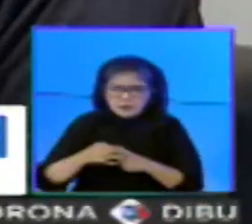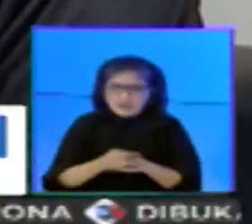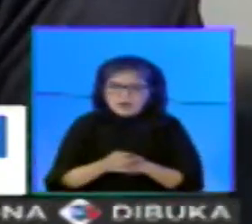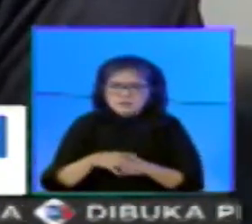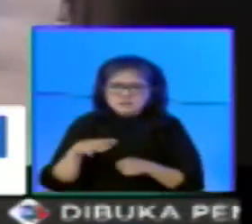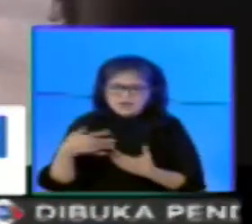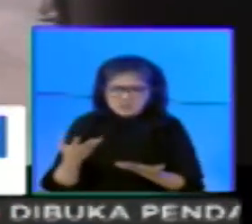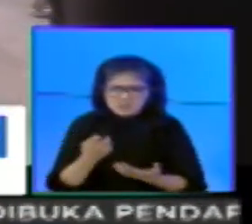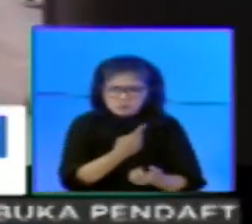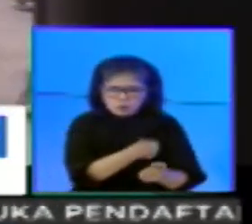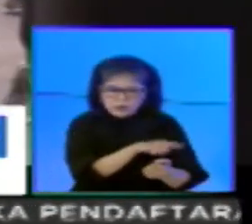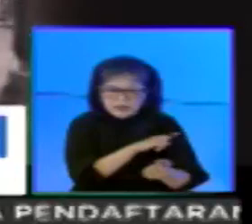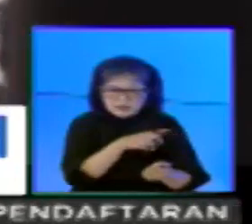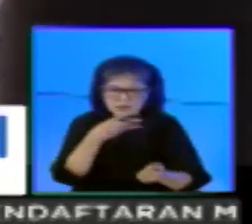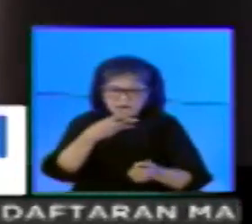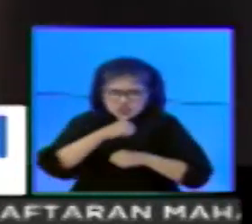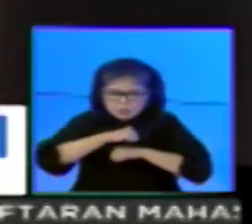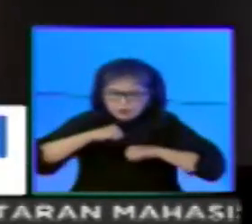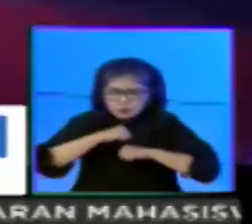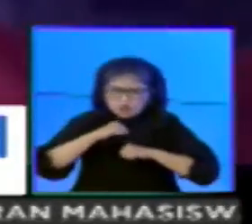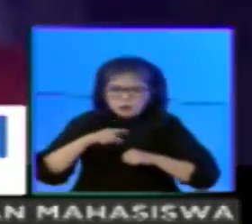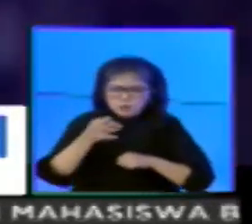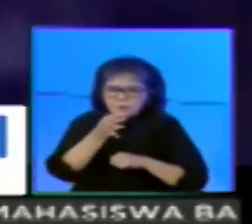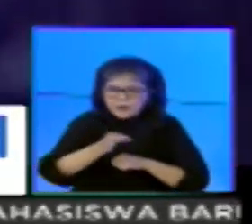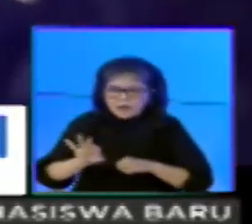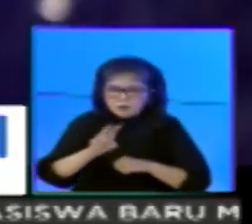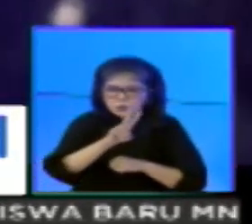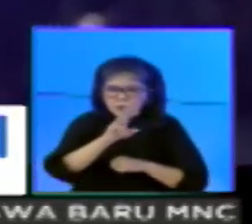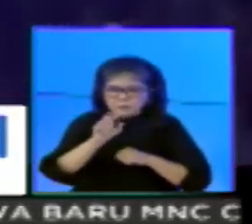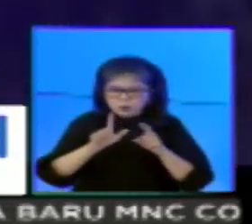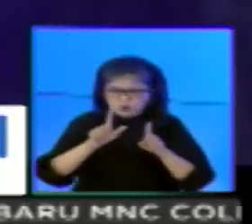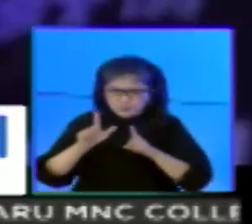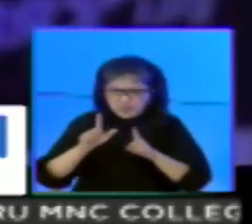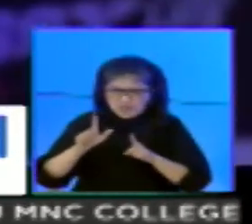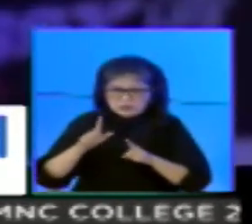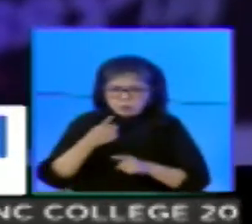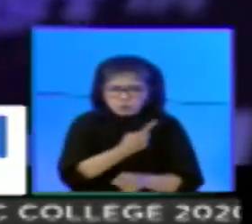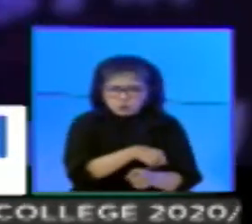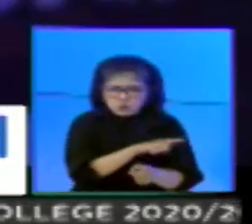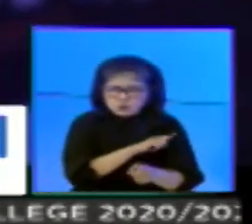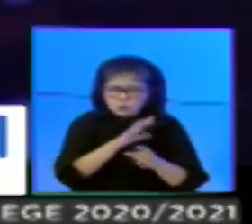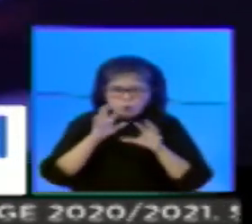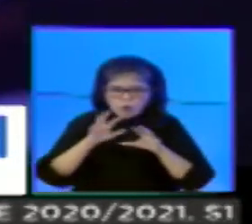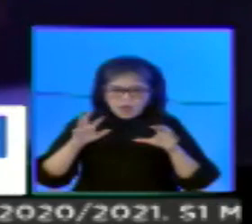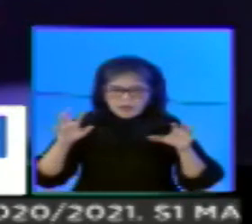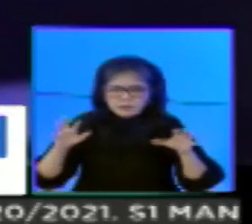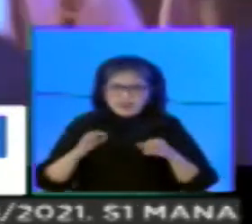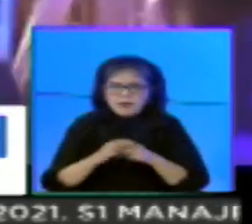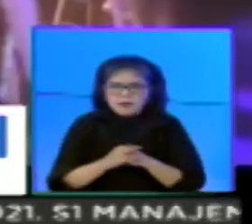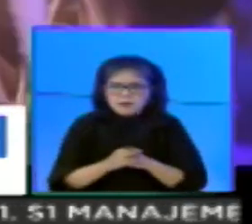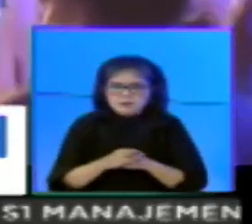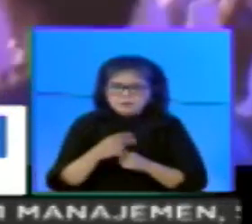Indonesia ini seperti apa sih? Sebenarnya baru tahun 2017 ini meledak. Kalau ditanya potensinya, pastinya masih gede banget gitu. Yang paling